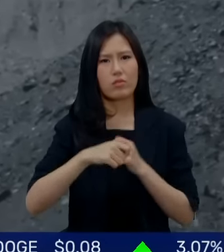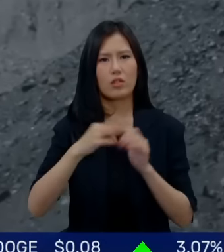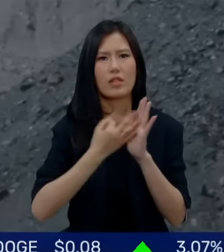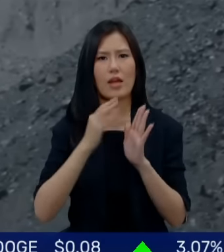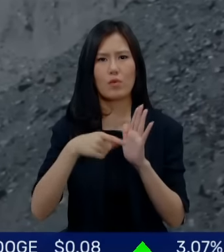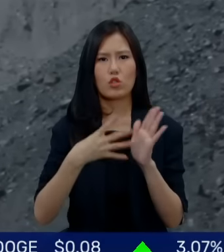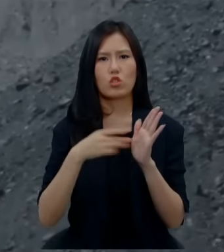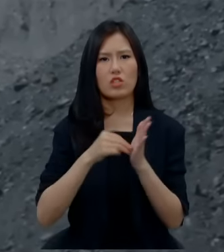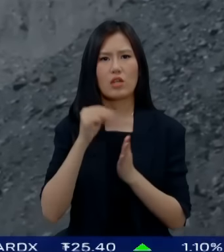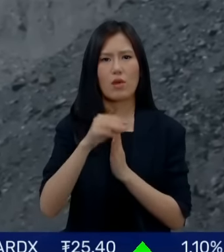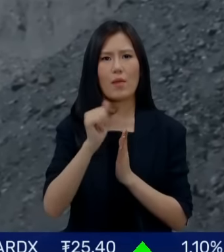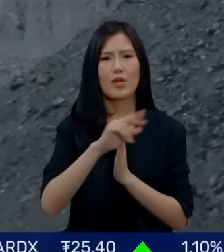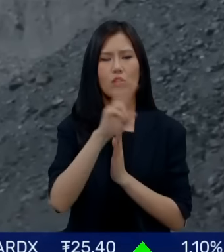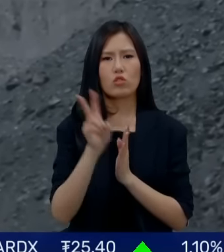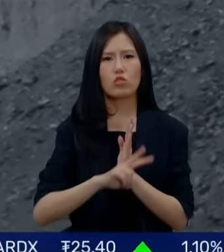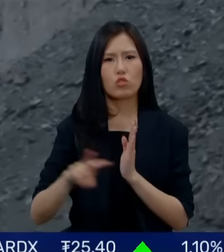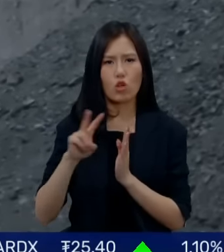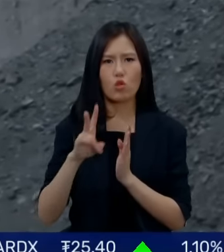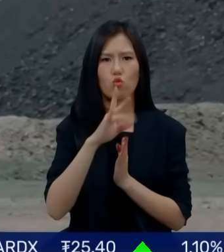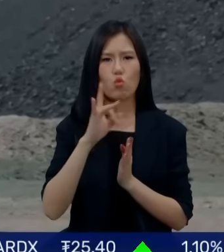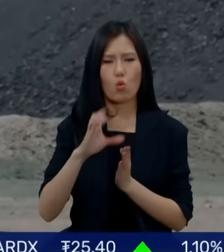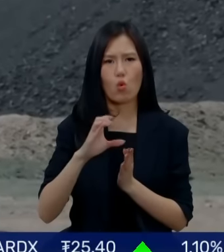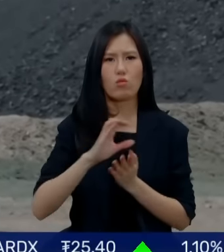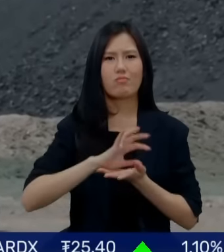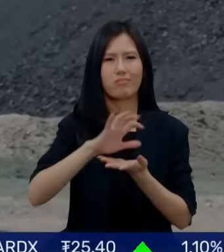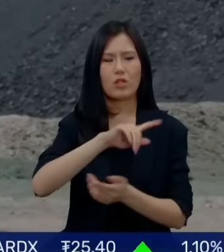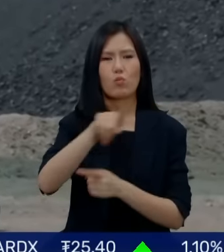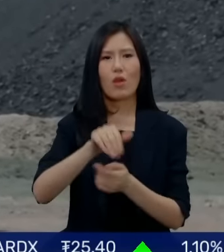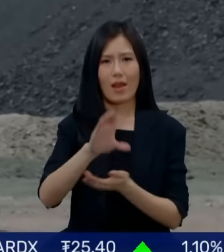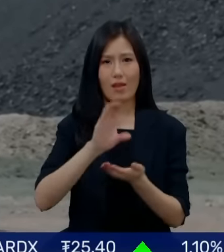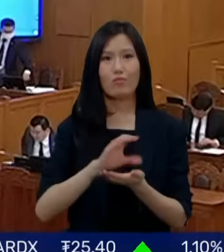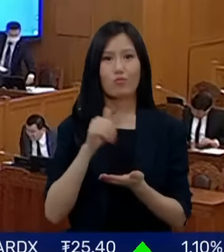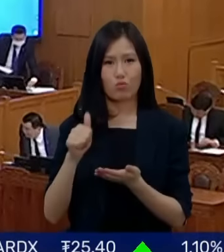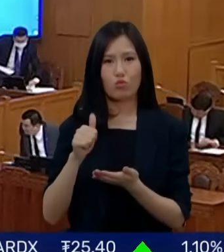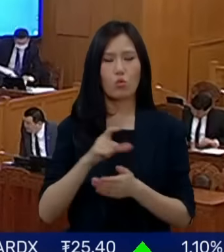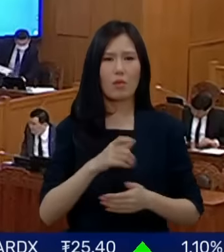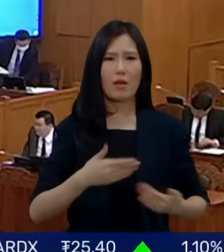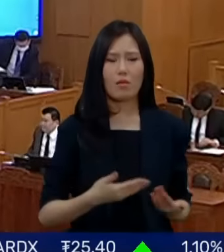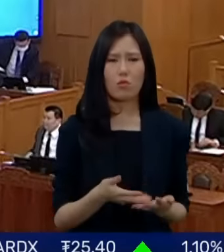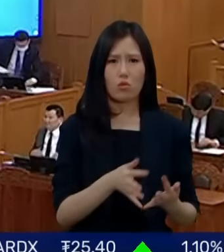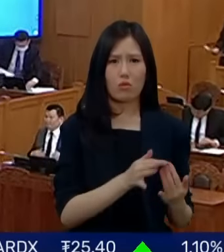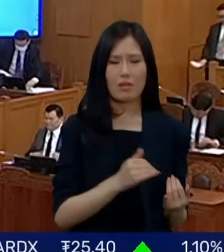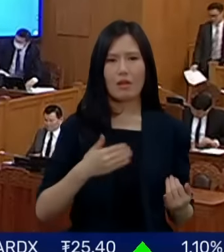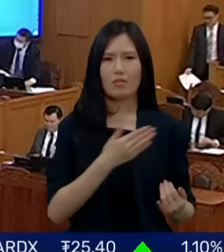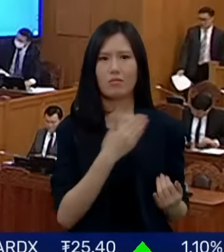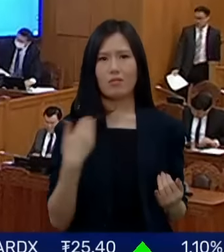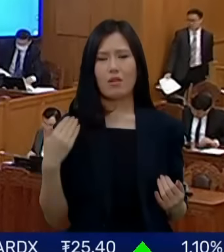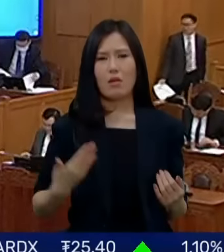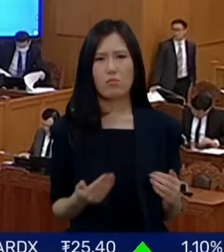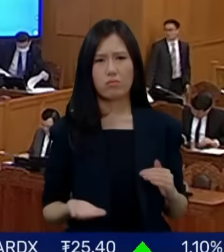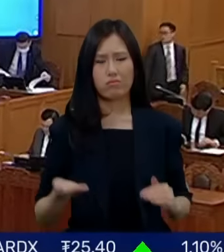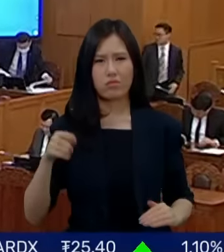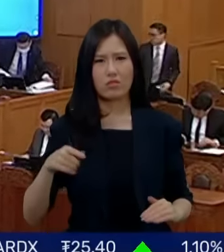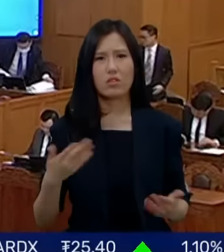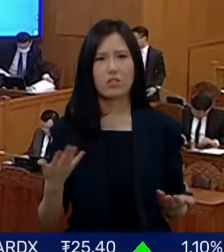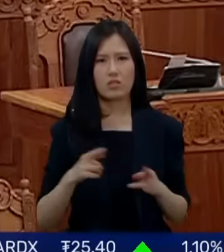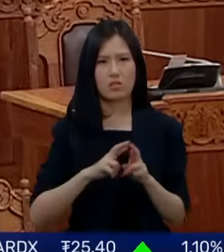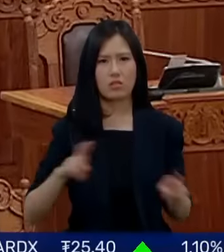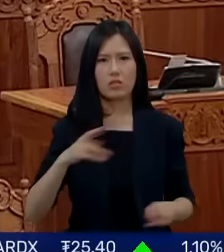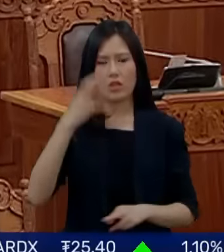амрикт долларын нүүрсний борлуулалт хийсэн ч иргэдийн амьдрал амжиргаа дараацсаар байхад дарга нарын амжиргаа нэмэгдсээр байна гэлээ. Иймээс засгийн